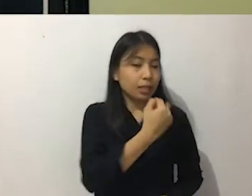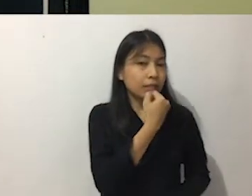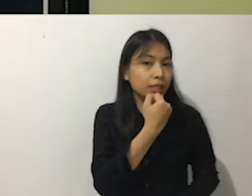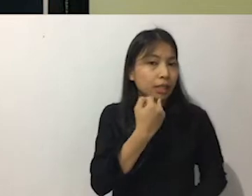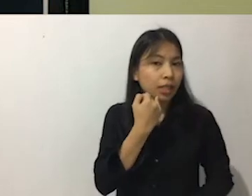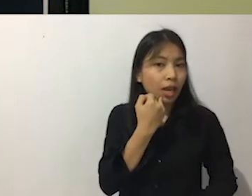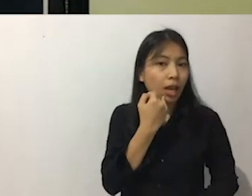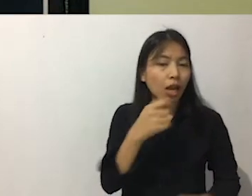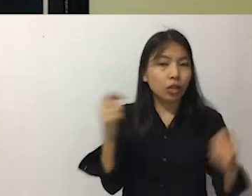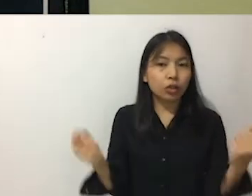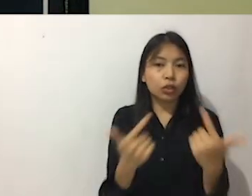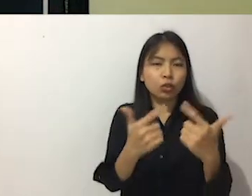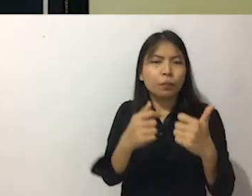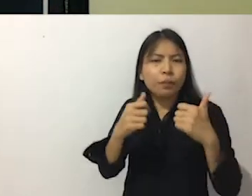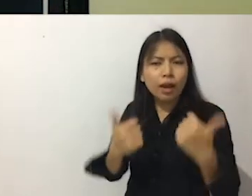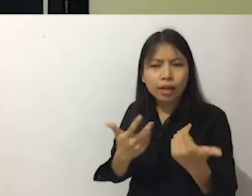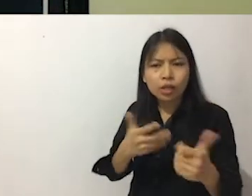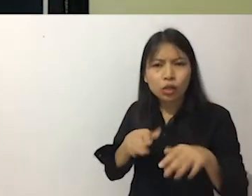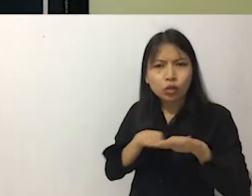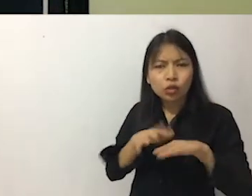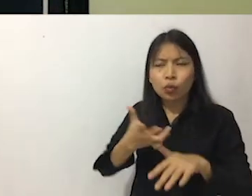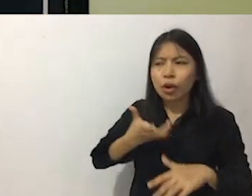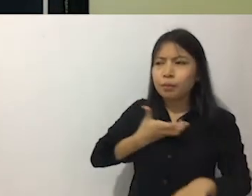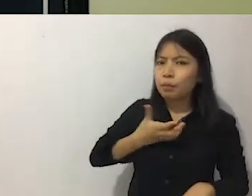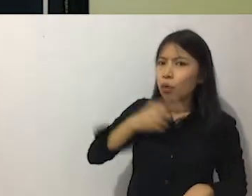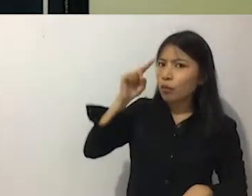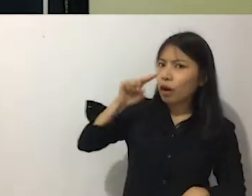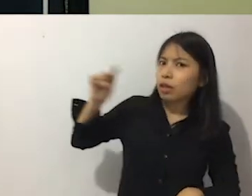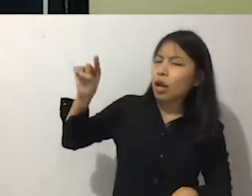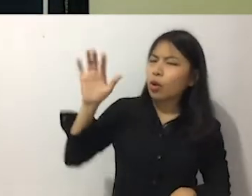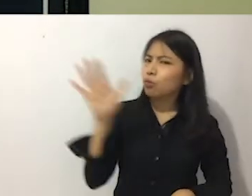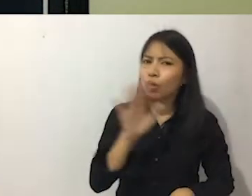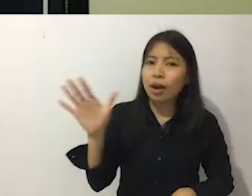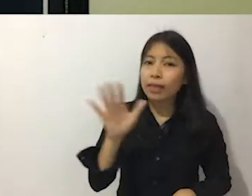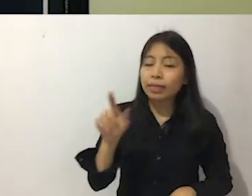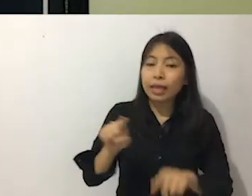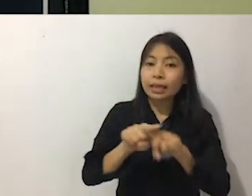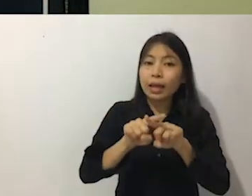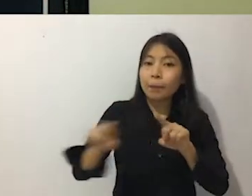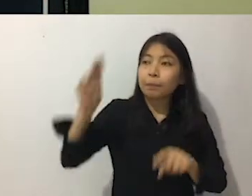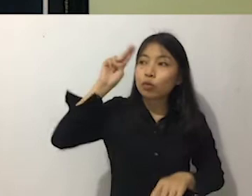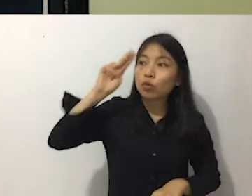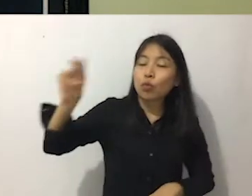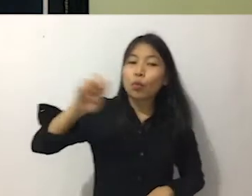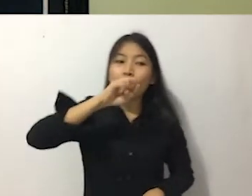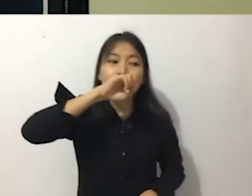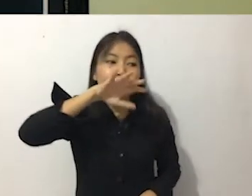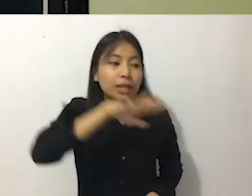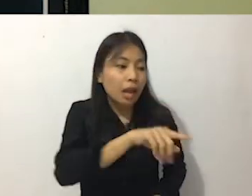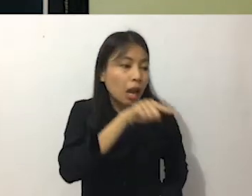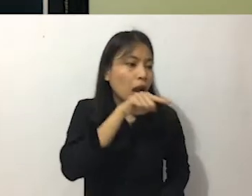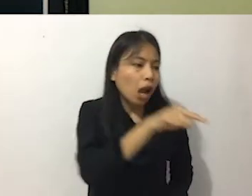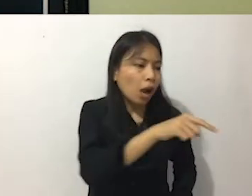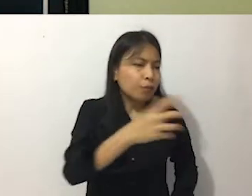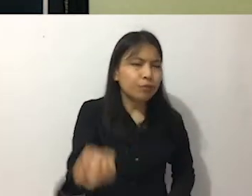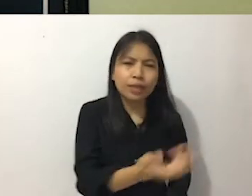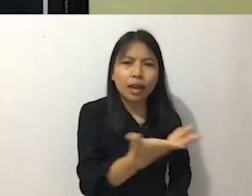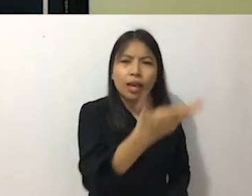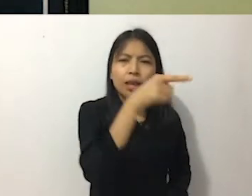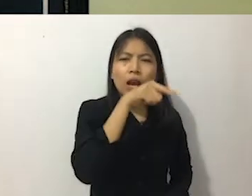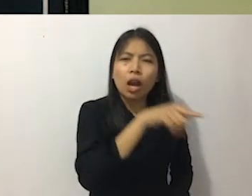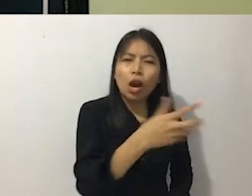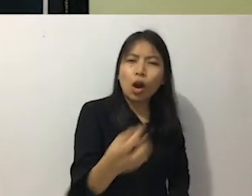Tetapi Tuhan katakan, engkau berharga di mataku, engkau mulia, aku mengasihi